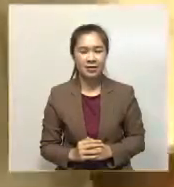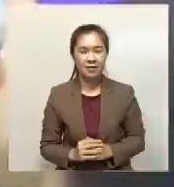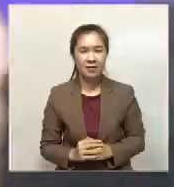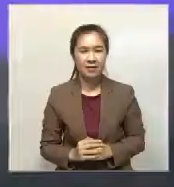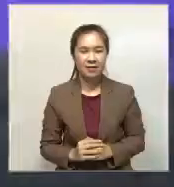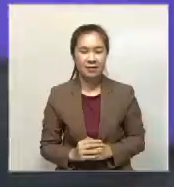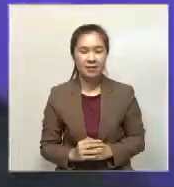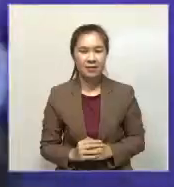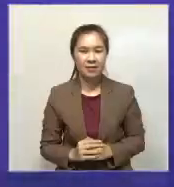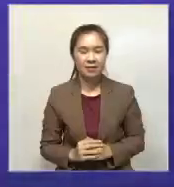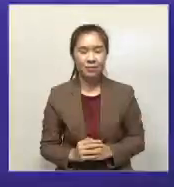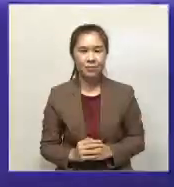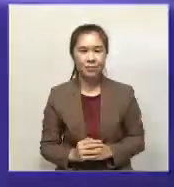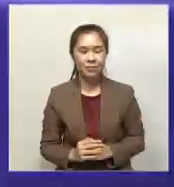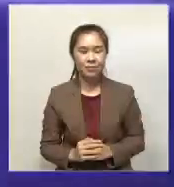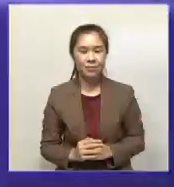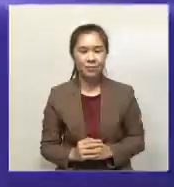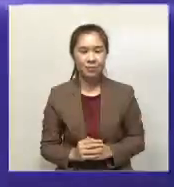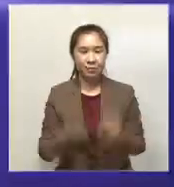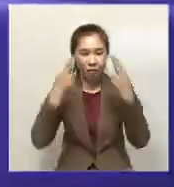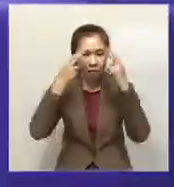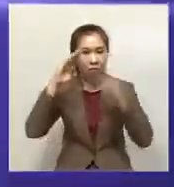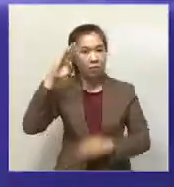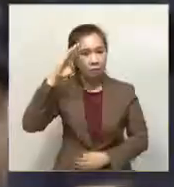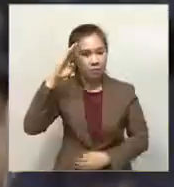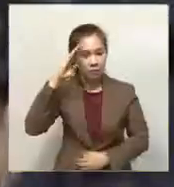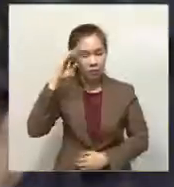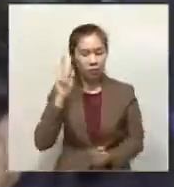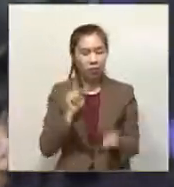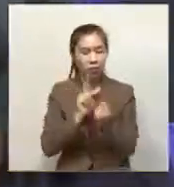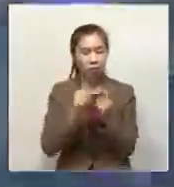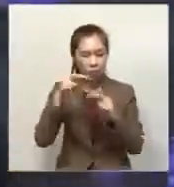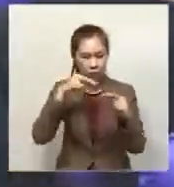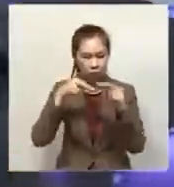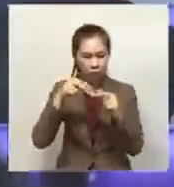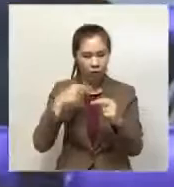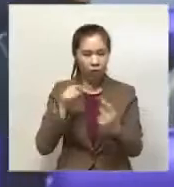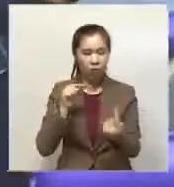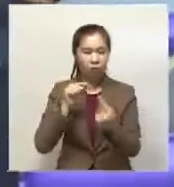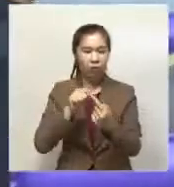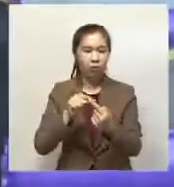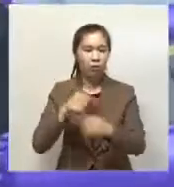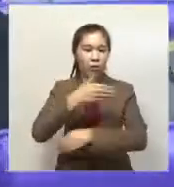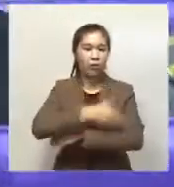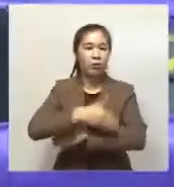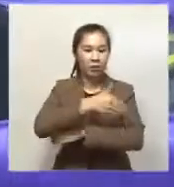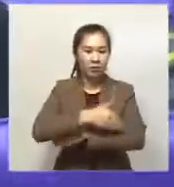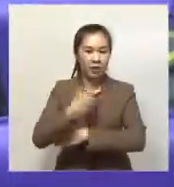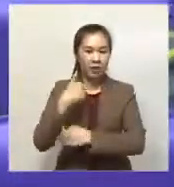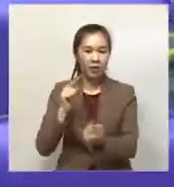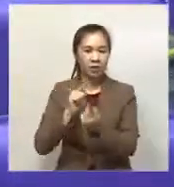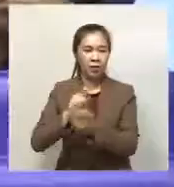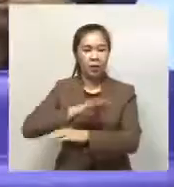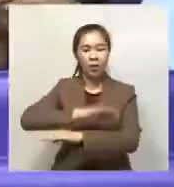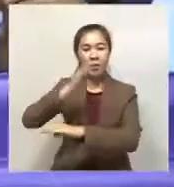ะครับ จากนั้นนะคะนายกรัฐมนตรีได้ตรวจเยี่ยมการเดินทางโดยรถไฟรางคู่ของประชาชนที่สถานีร